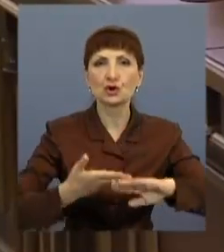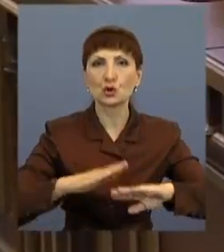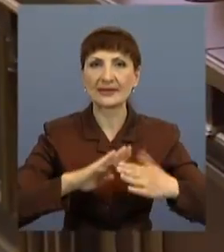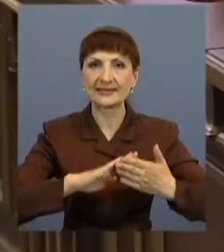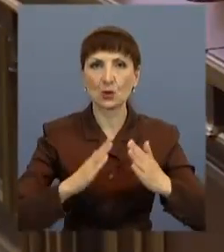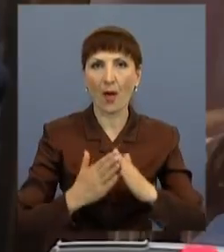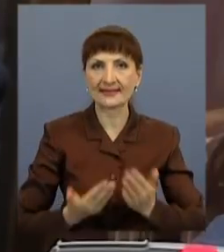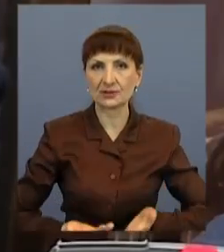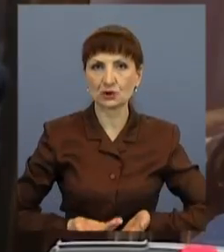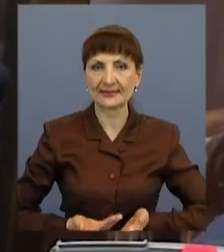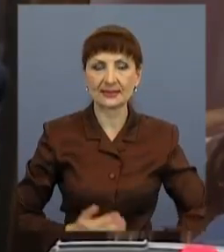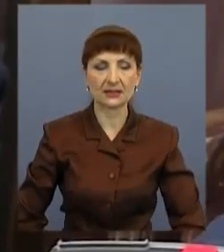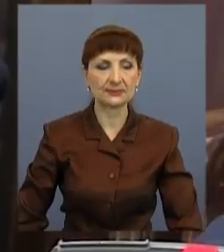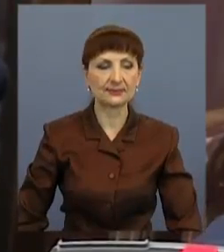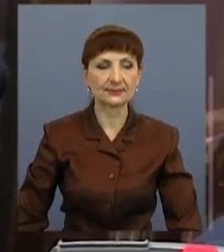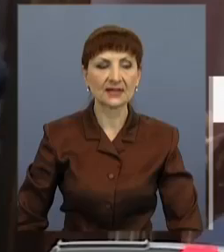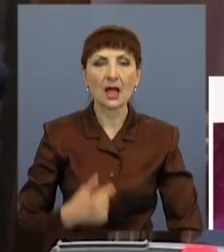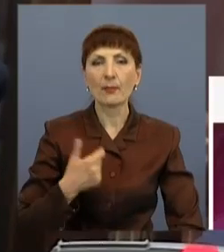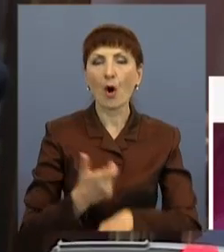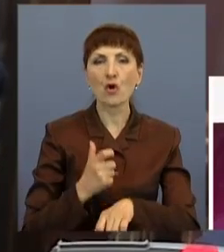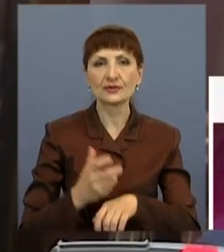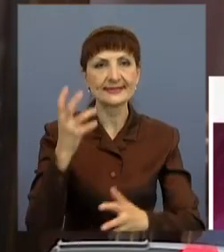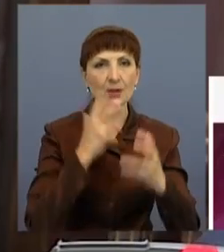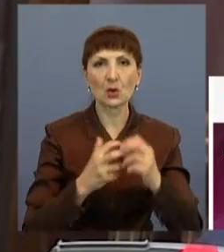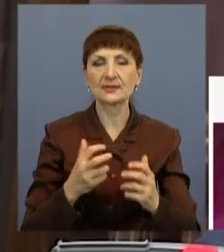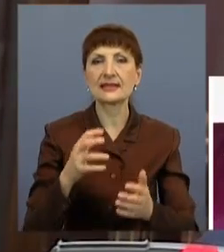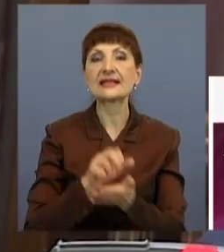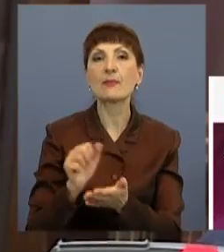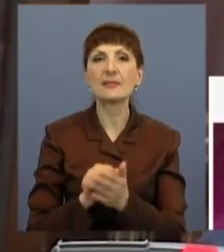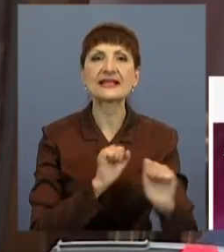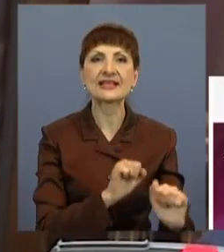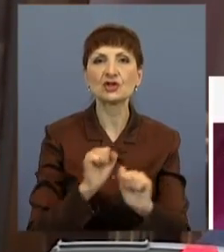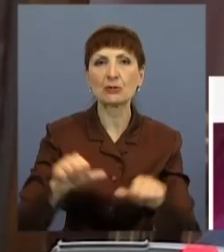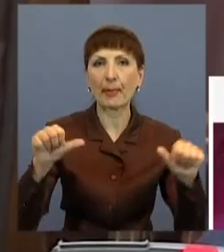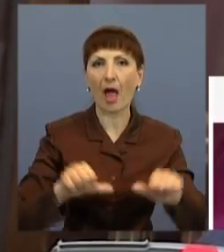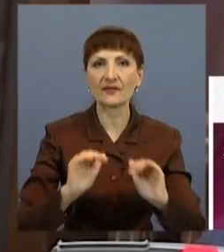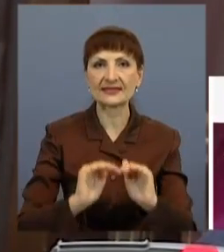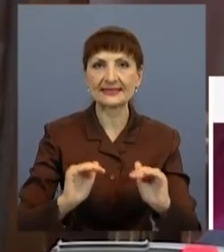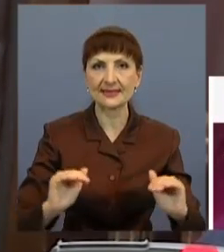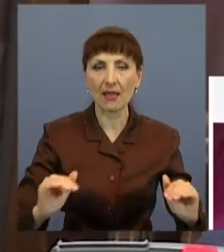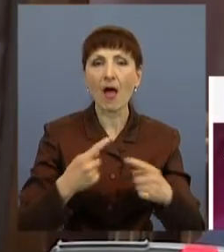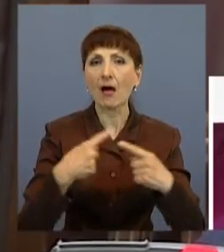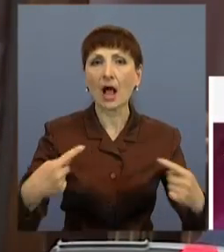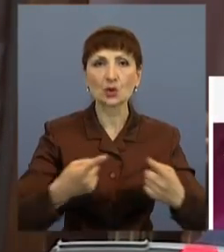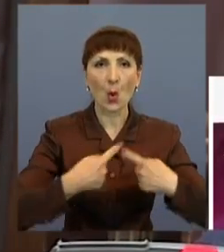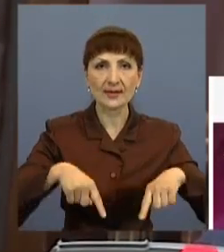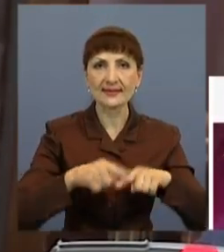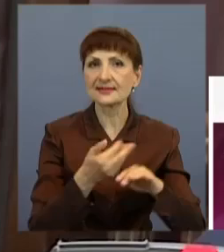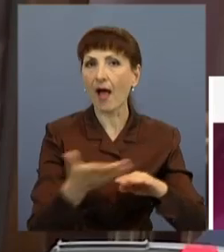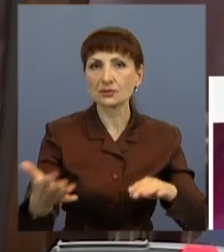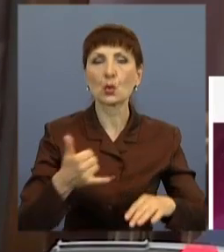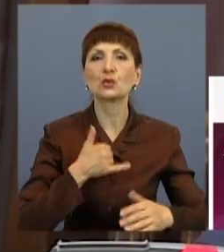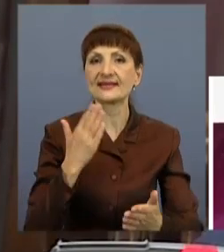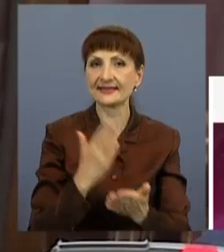ситуаций. Мы очень серьезно занимаемся защитой прав детей. Сеть различных организаций у нас для обучения и